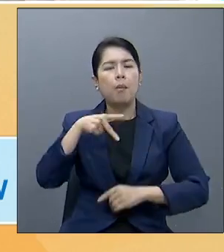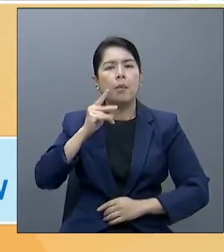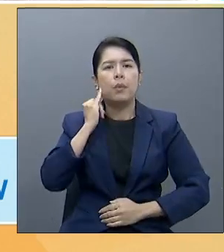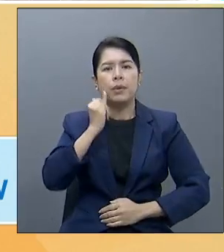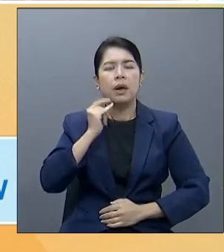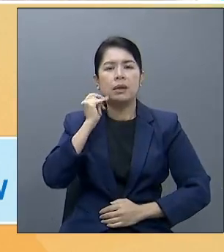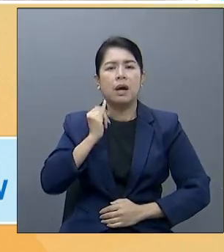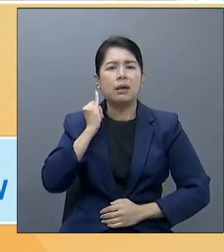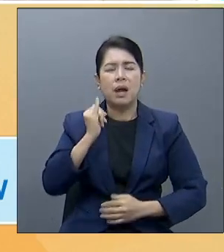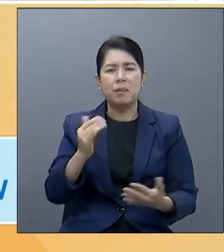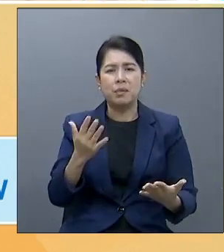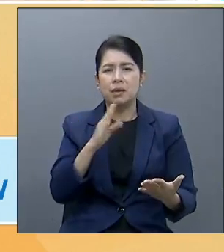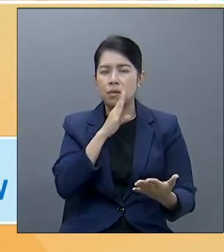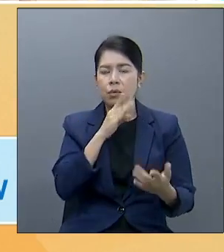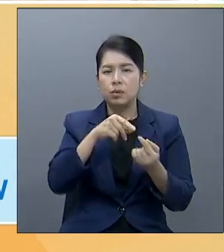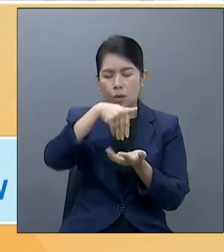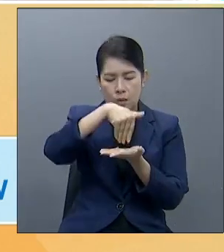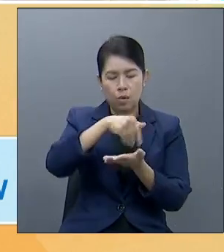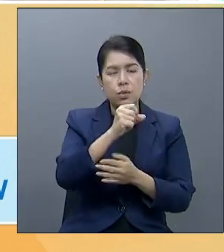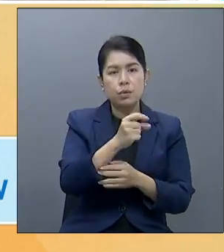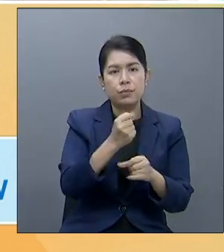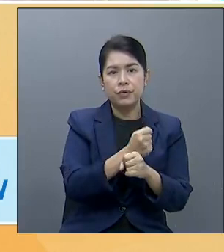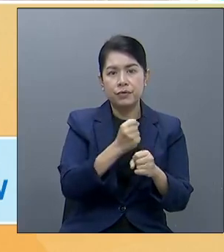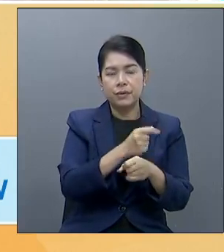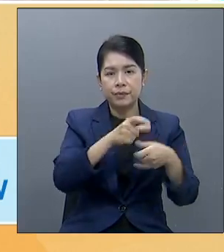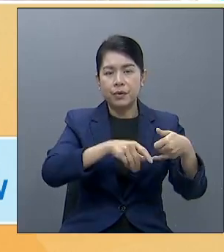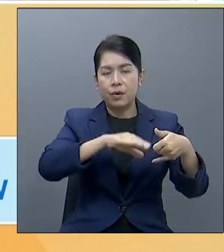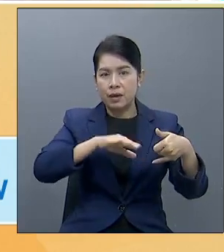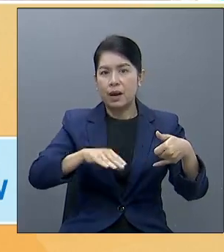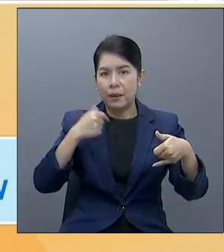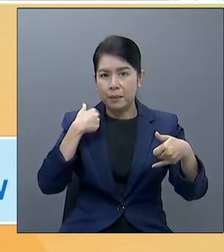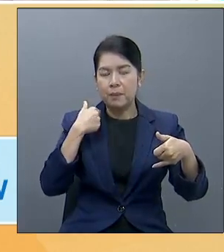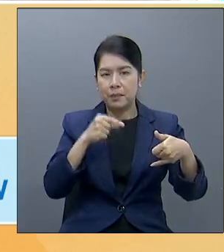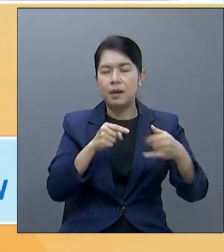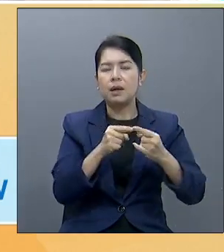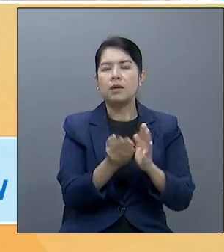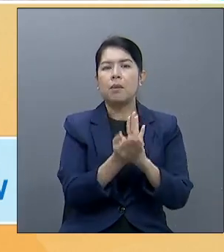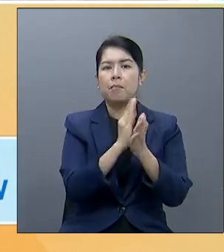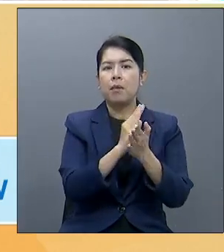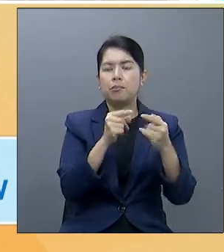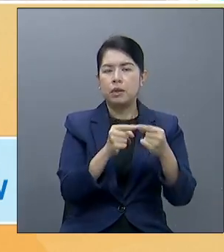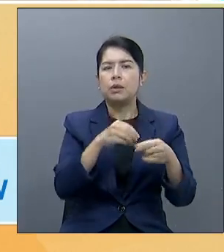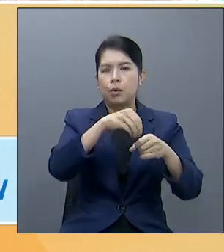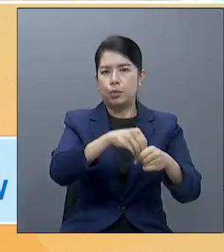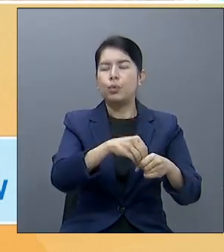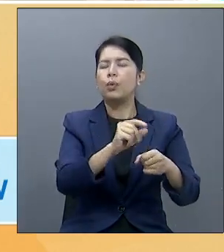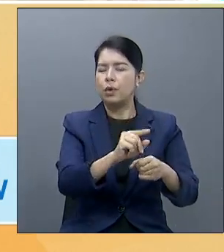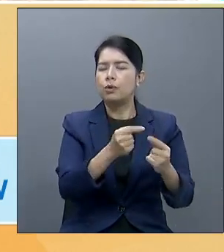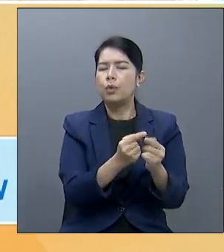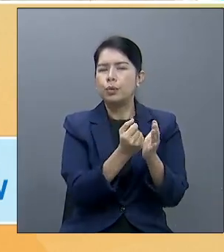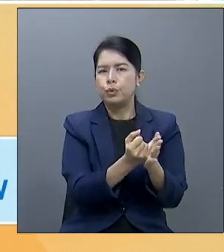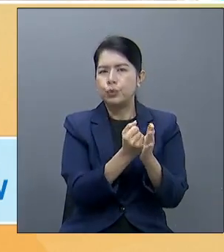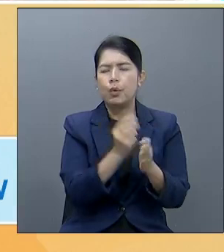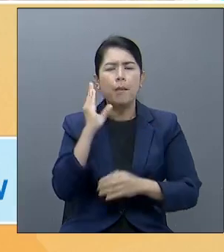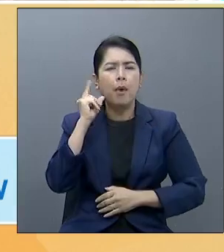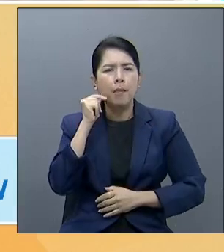ราะฉะนั้นเนี้ยถ้าเรามีศูนย์พัฒนาเด็กเล็ก0ถึง2ปีหรือว่าเรามีศูนย์พัฒนาเด็กปฐมวัยหลังจากนั้นที่มีคุณภาพก็จะช่วยแบ่งเบาภาระพ่อ